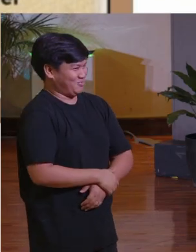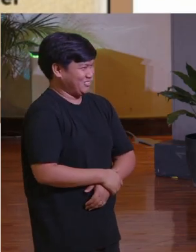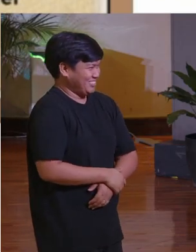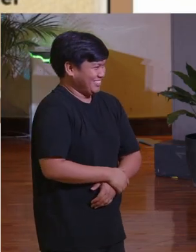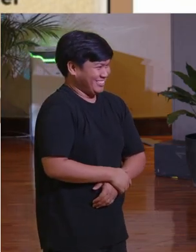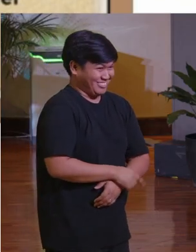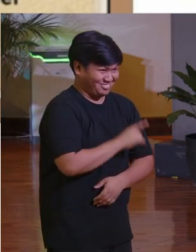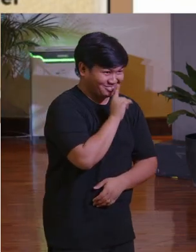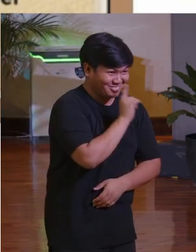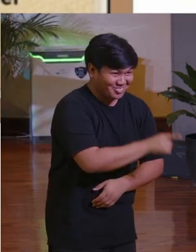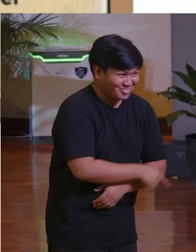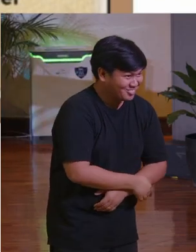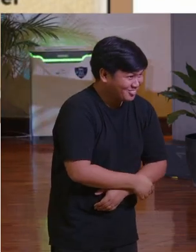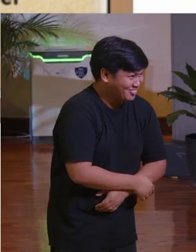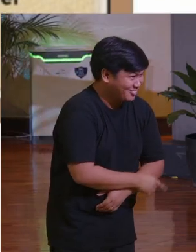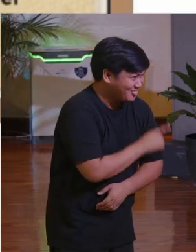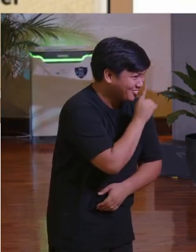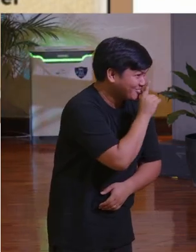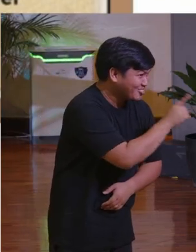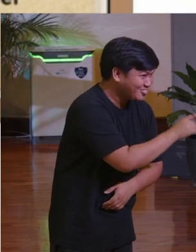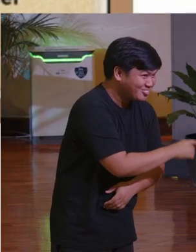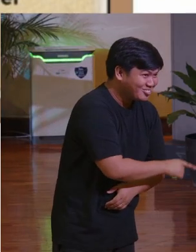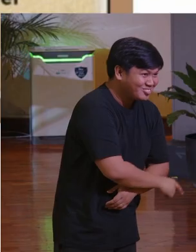Siya nga ba? No?